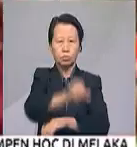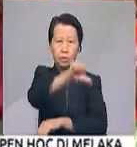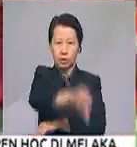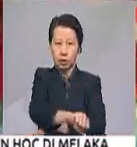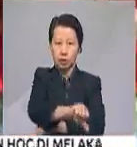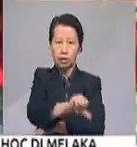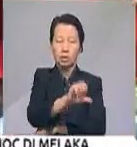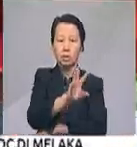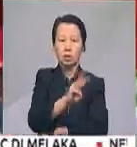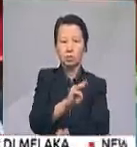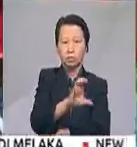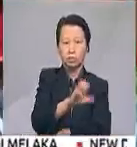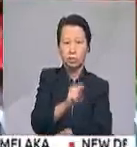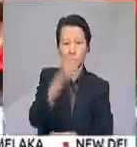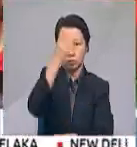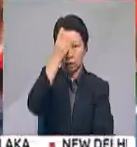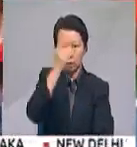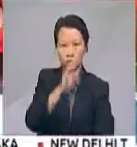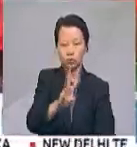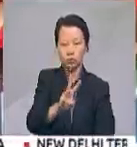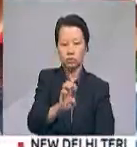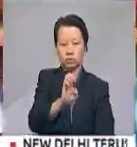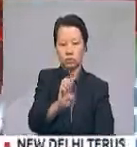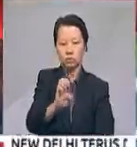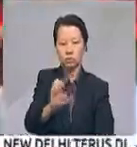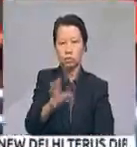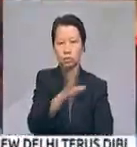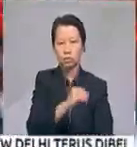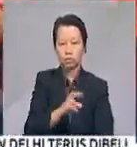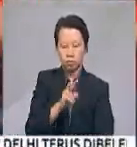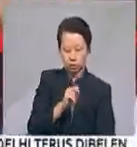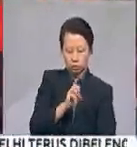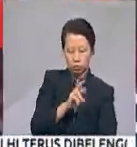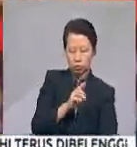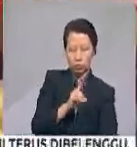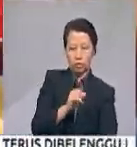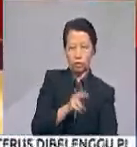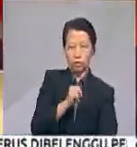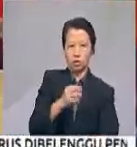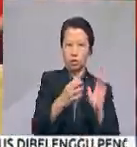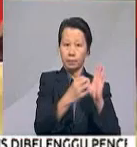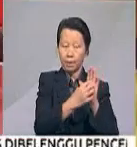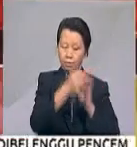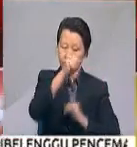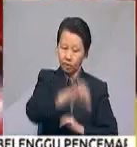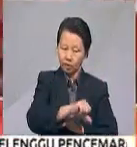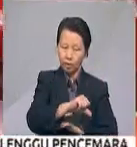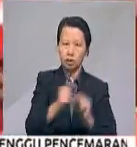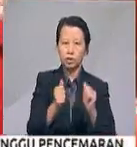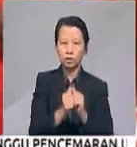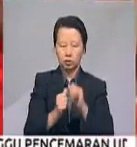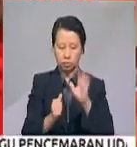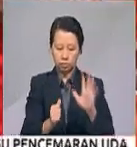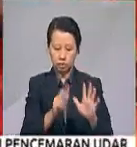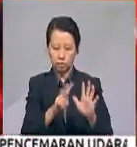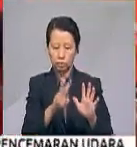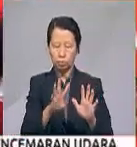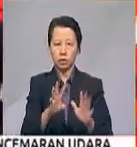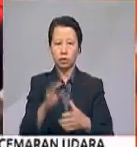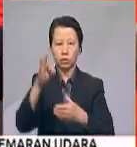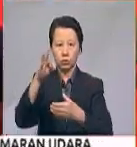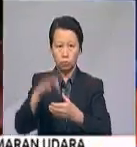BN MCA Datuk Seri Wee Jek Seng dan Nordin Othman dari Parti PAS dengan majoriti 524